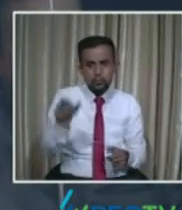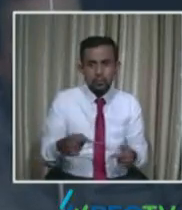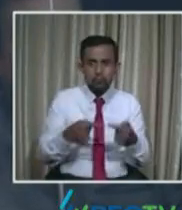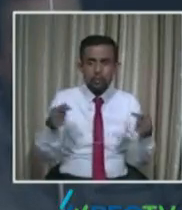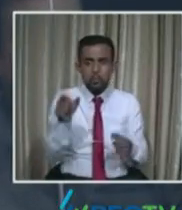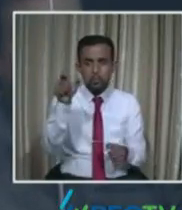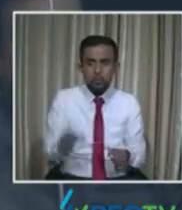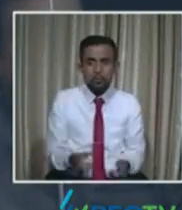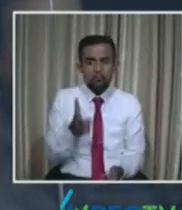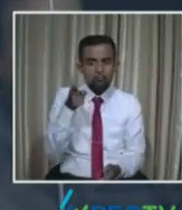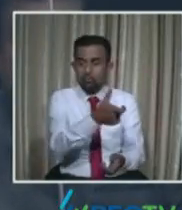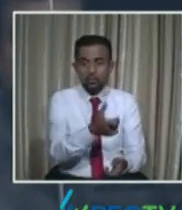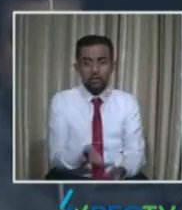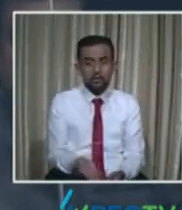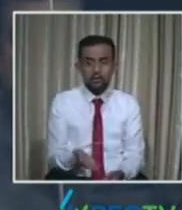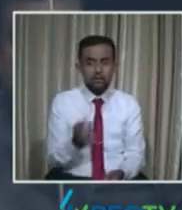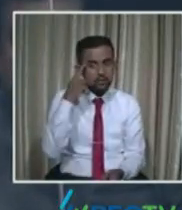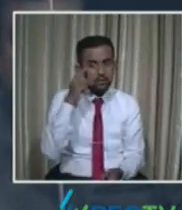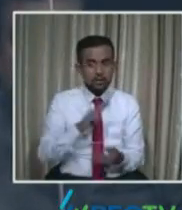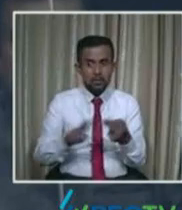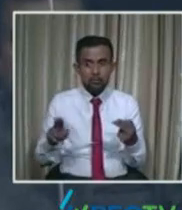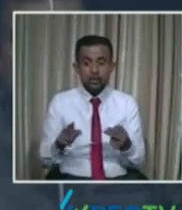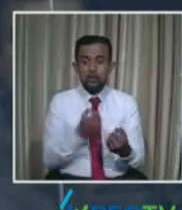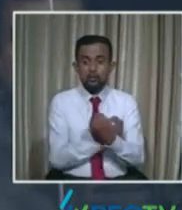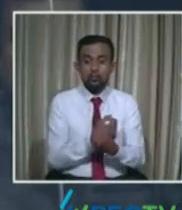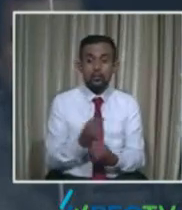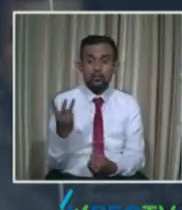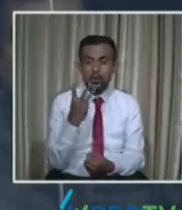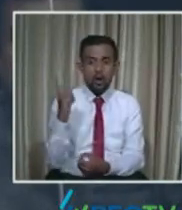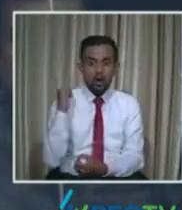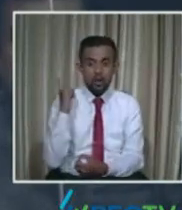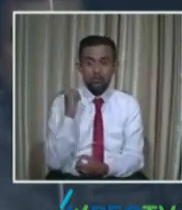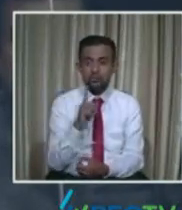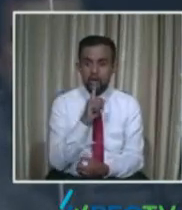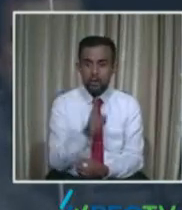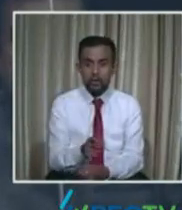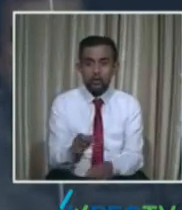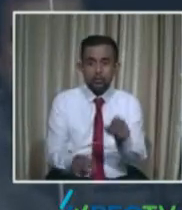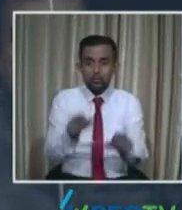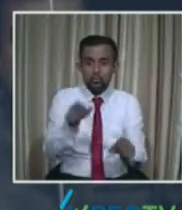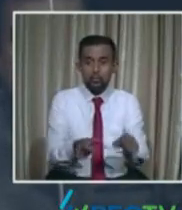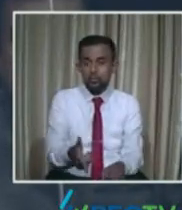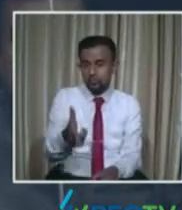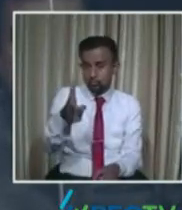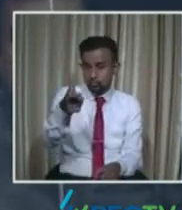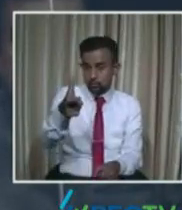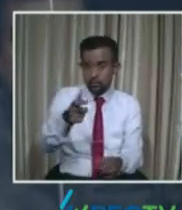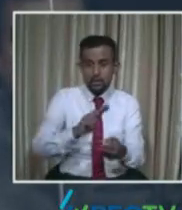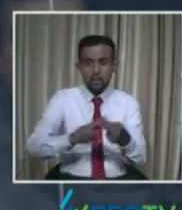කෙනෙකුට වුණත් එහෙම වෙටි තියන්න දෙන්න එපා මම පොලිසිය හමුදාවෙන් ත්‍රිවිධ හමුදාවෙන් ඉල්ලා ඉන්න ගෞරවයෙන් ජනතාවගේ පැත්තට තුවක්කු හරවන්න